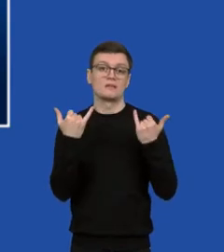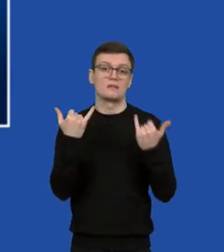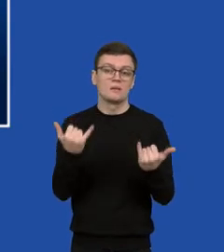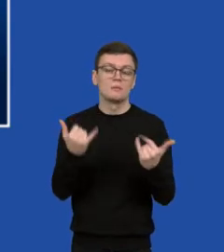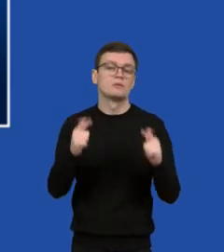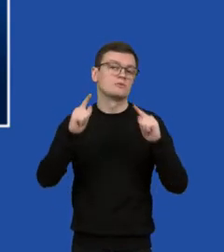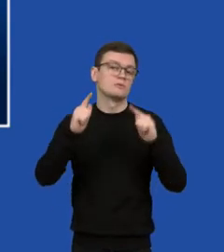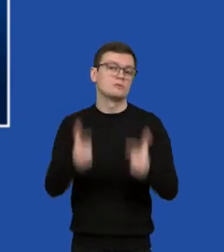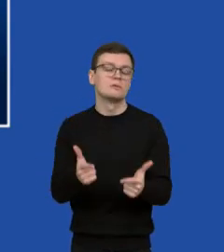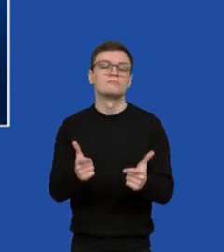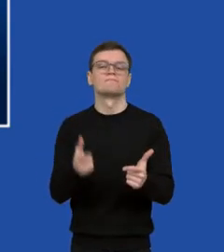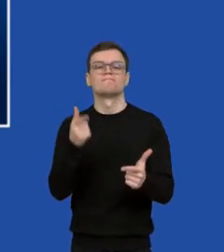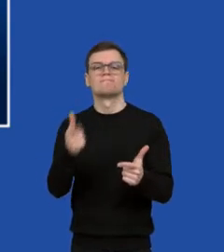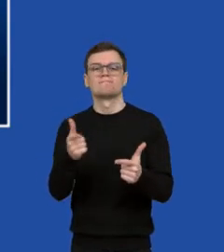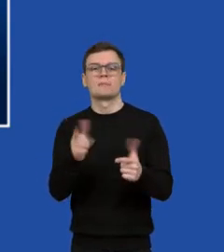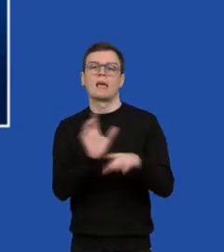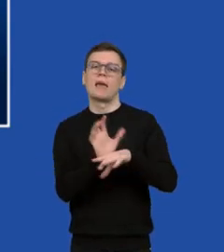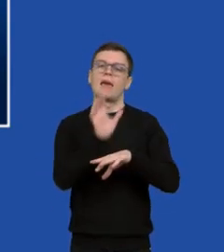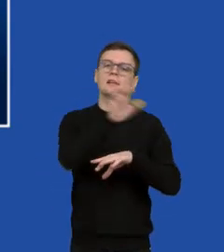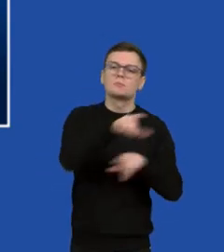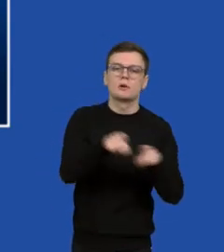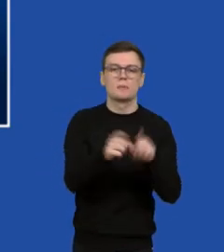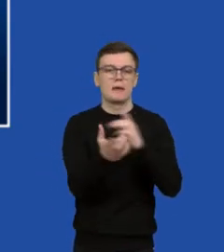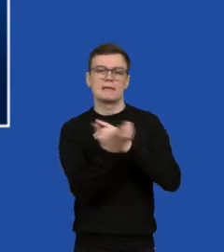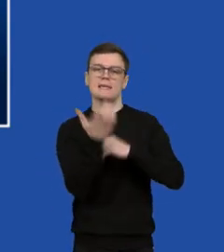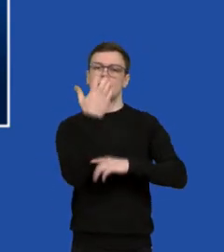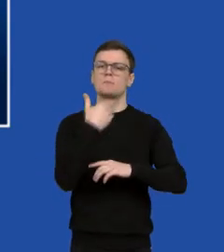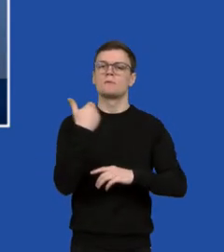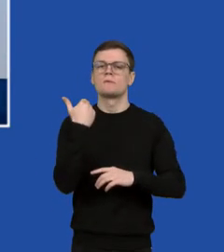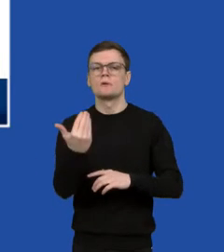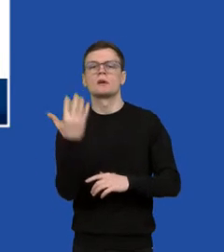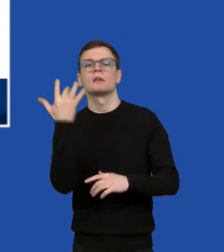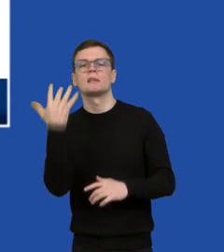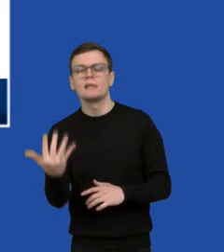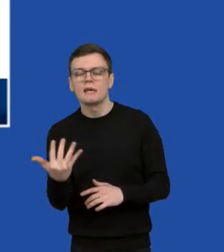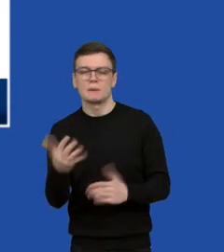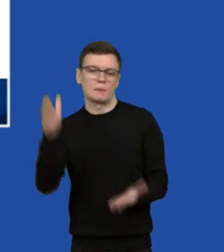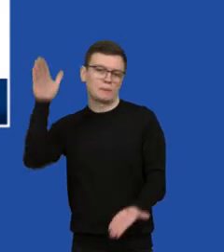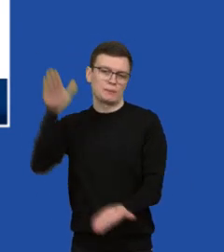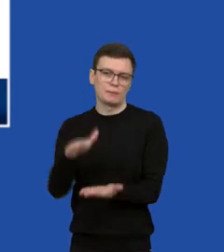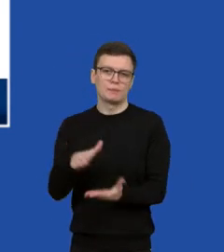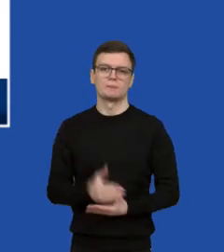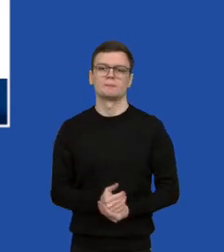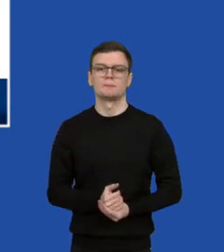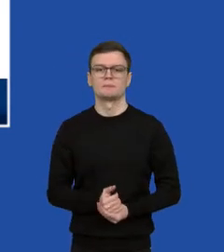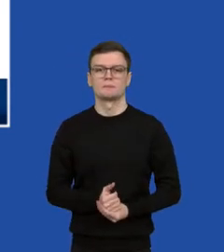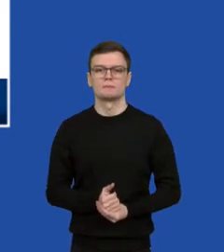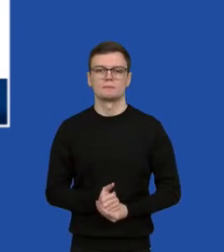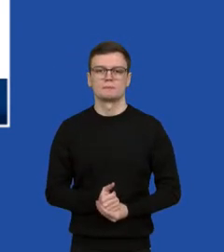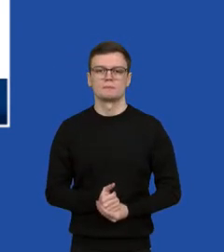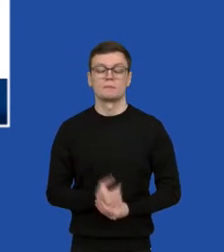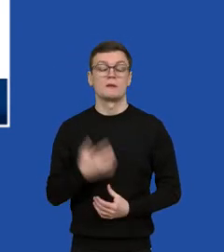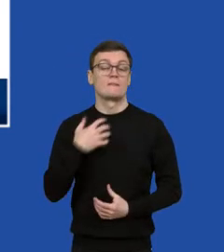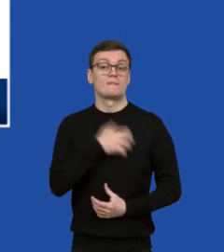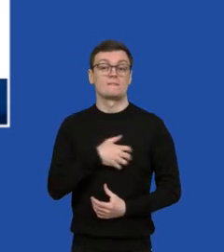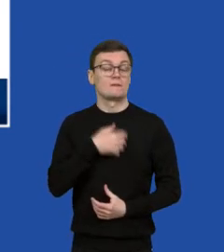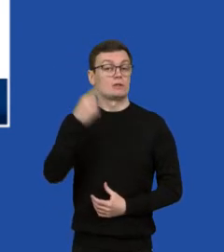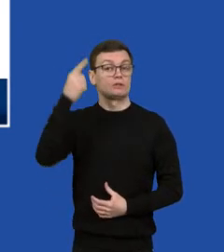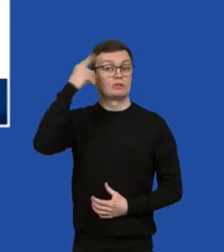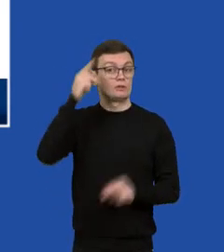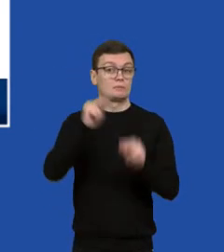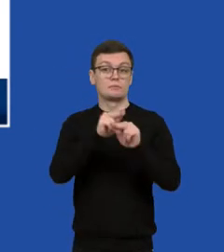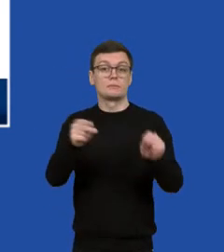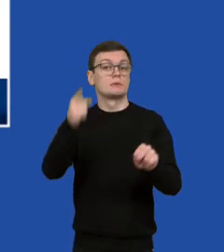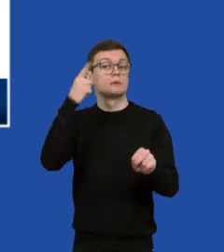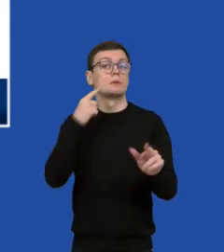tam tikras eksporto ir importo santykių sumažėjimas. Tai pagrindinės turbūt žinios, kurios yra